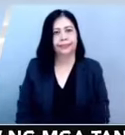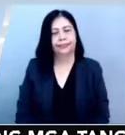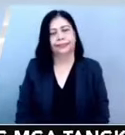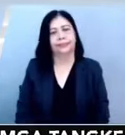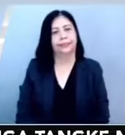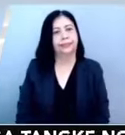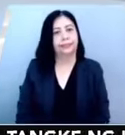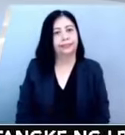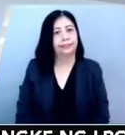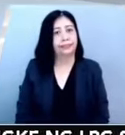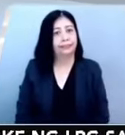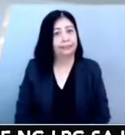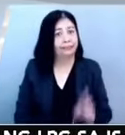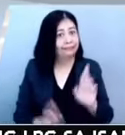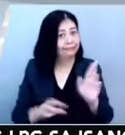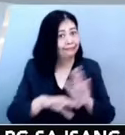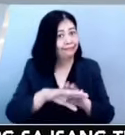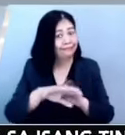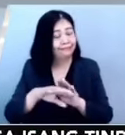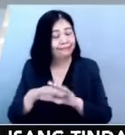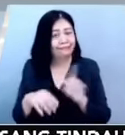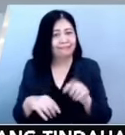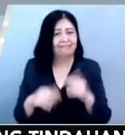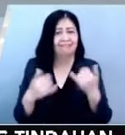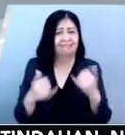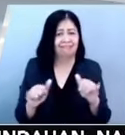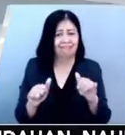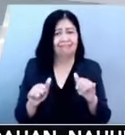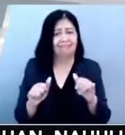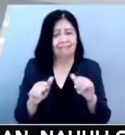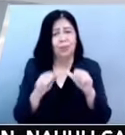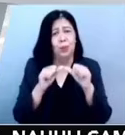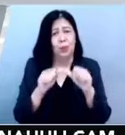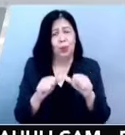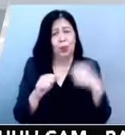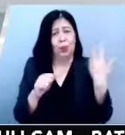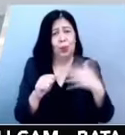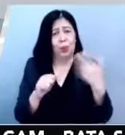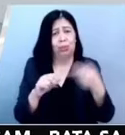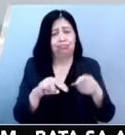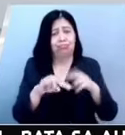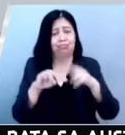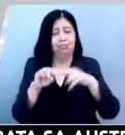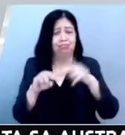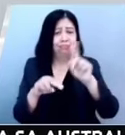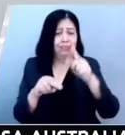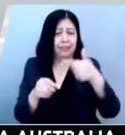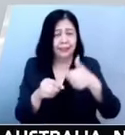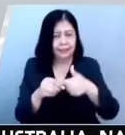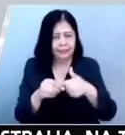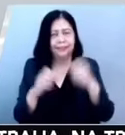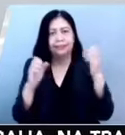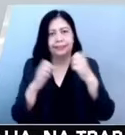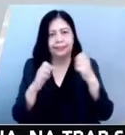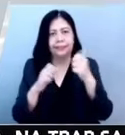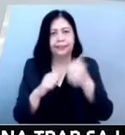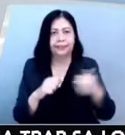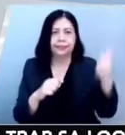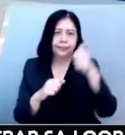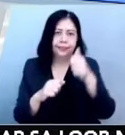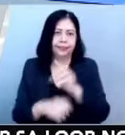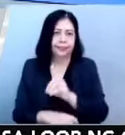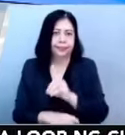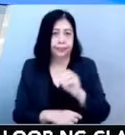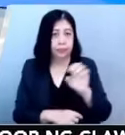beep, beep, beep. Naku, wala pa rin hong preno ang oil price hike. Inaasahan na ng Oil Industry Management Bureau ng Department of Energy